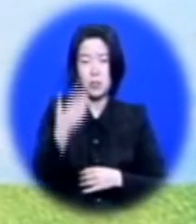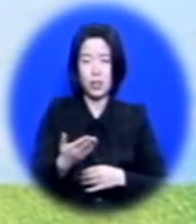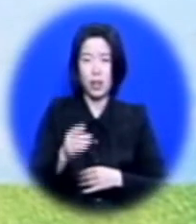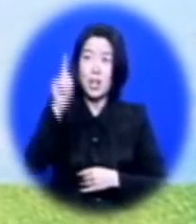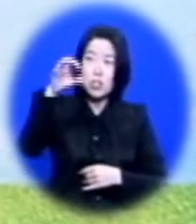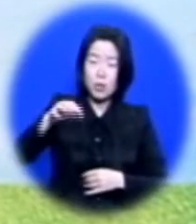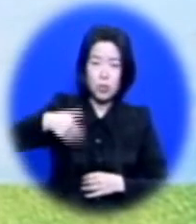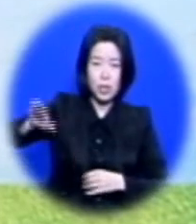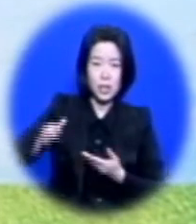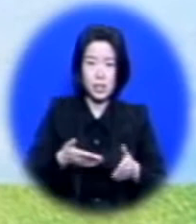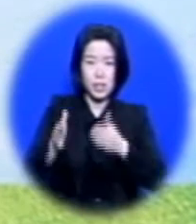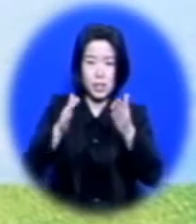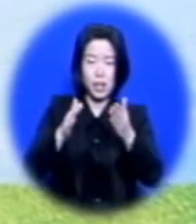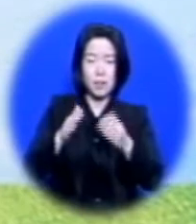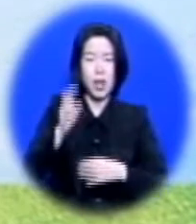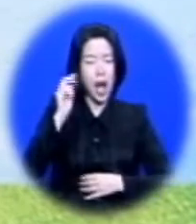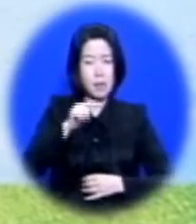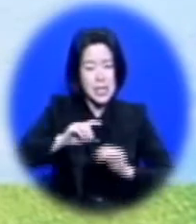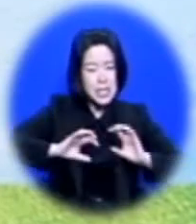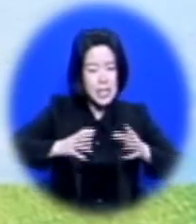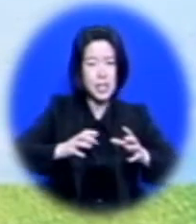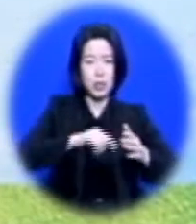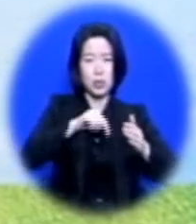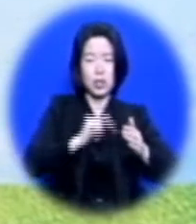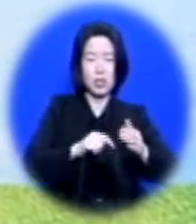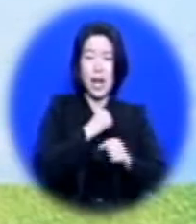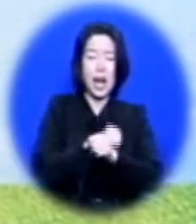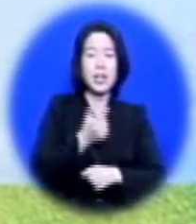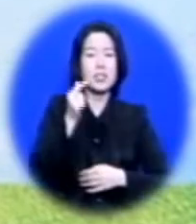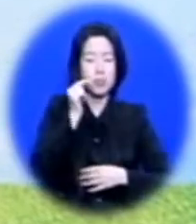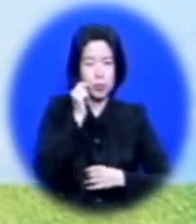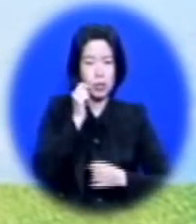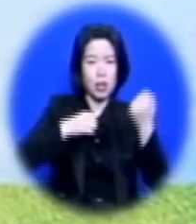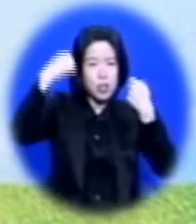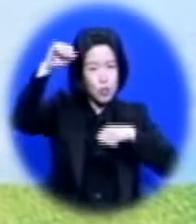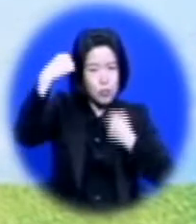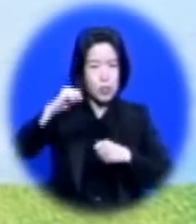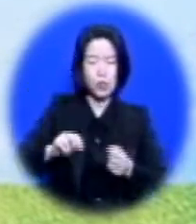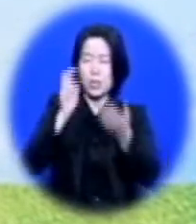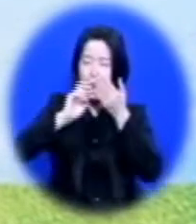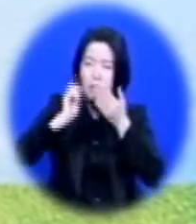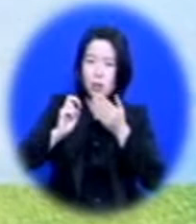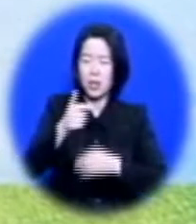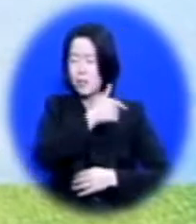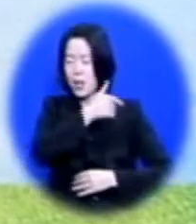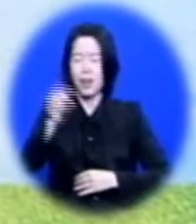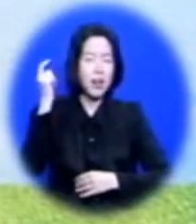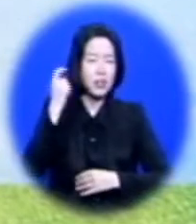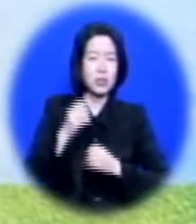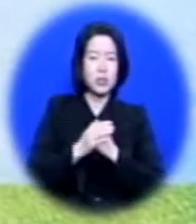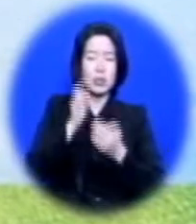천국 가는 길에 아마 이 세상에서는 그렇게 해 보지 못했던 춤을 추면서 찬송하면서 큰 소리로